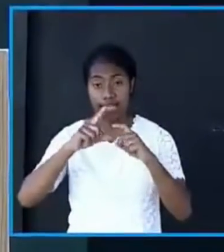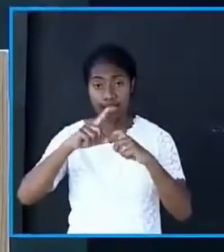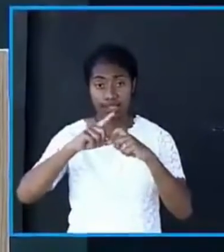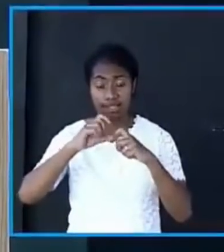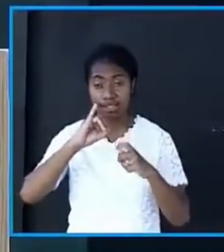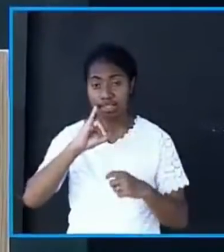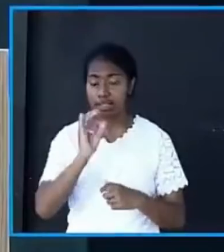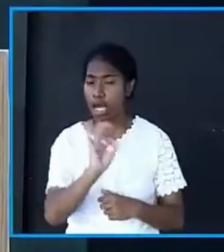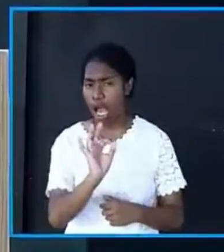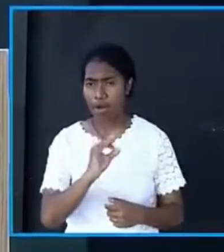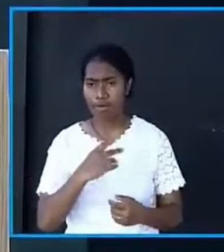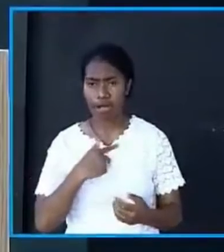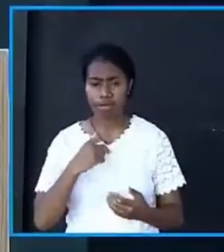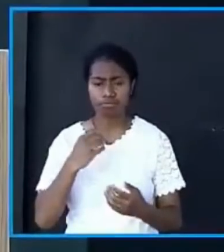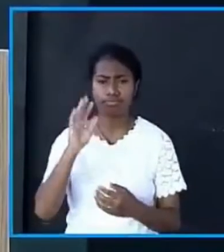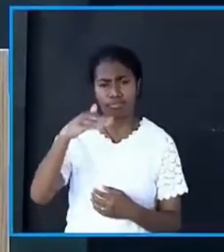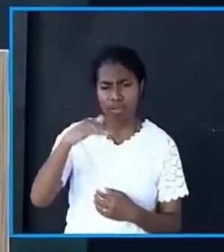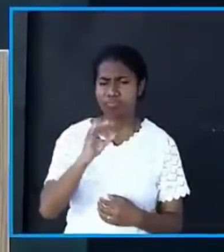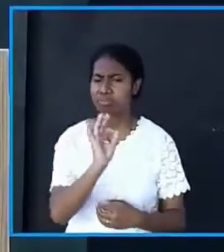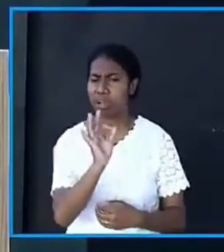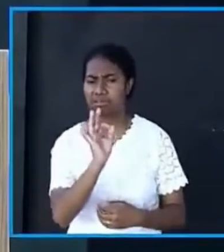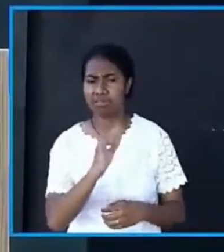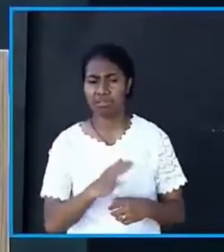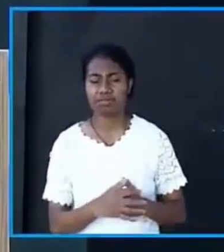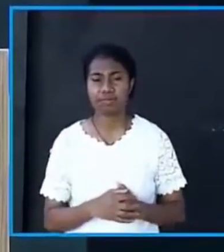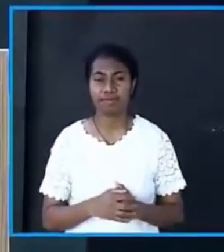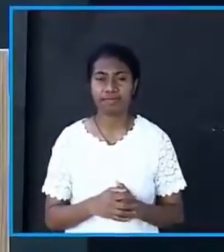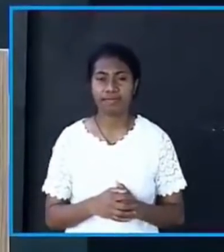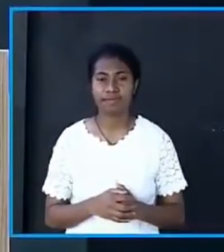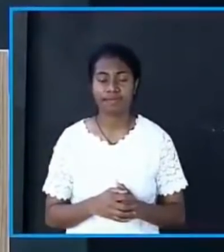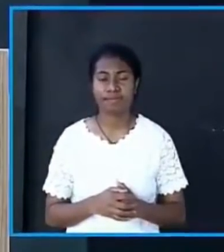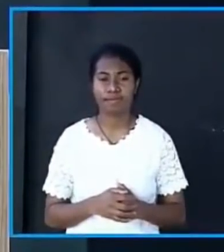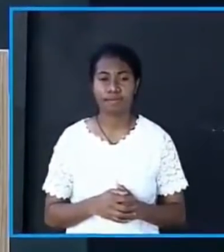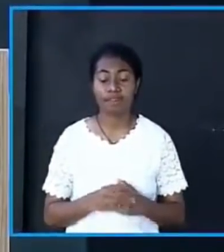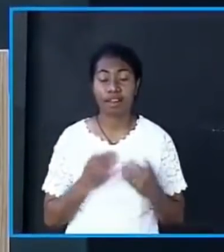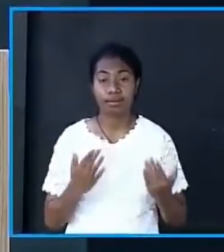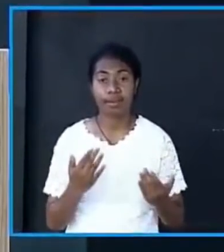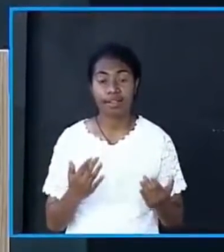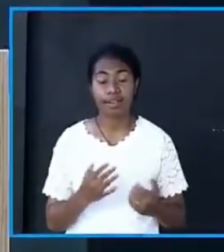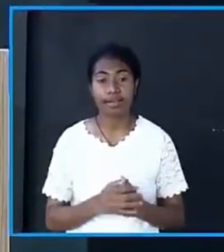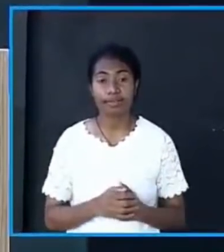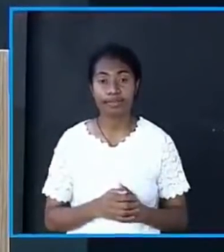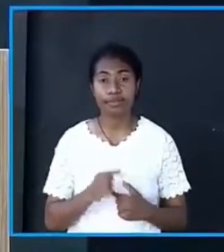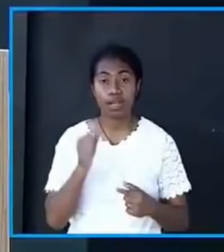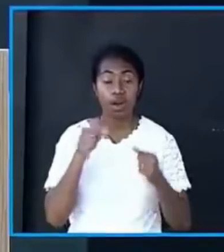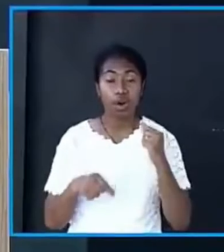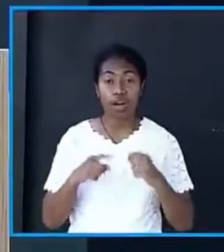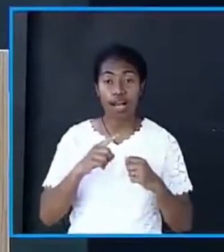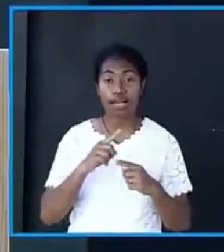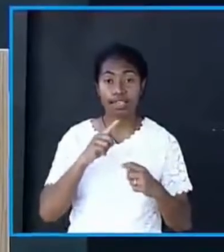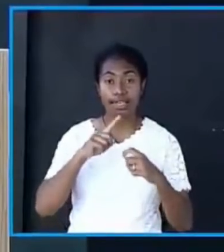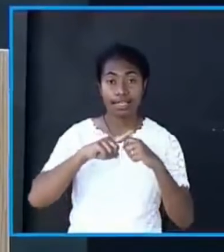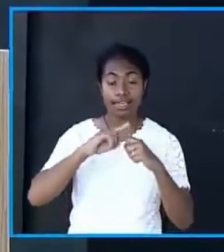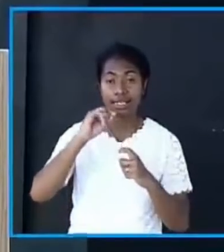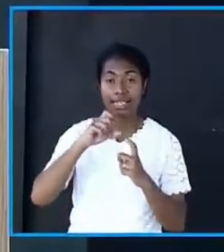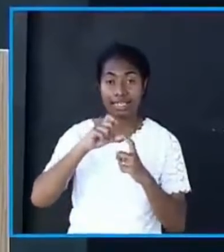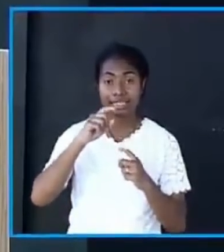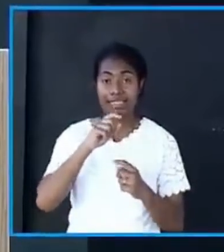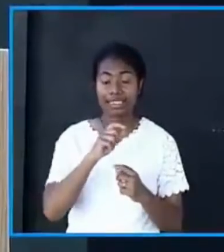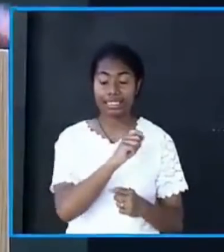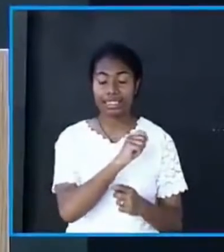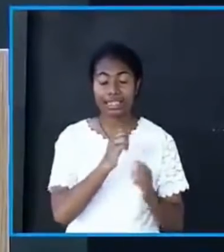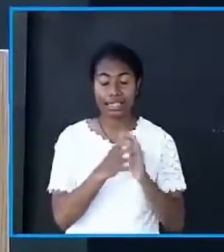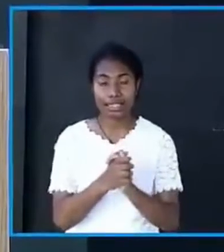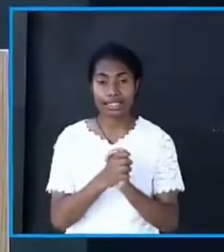pari Traveloka bisanya di mata orang Kristen gereja pemuda kristen